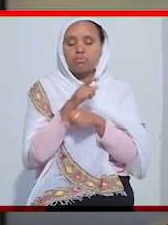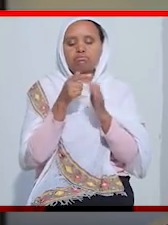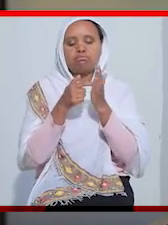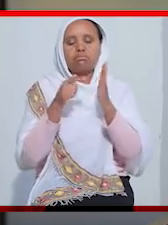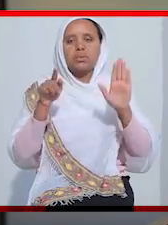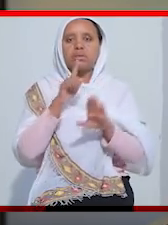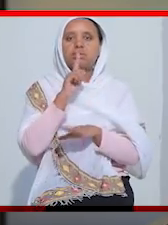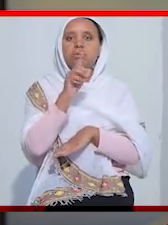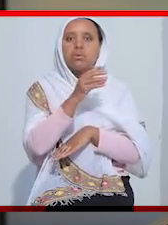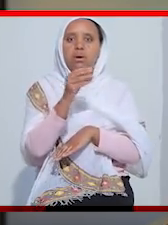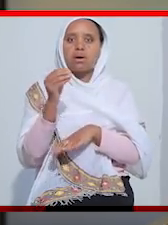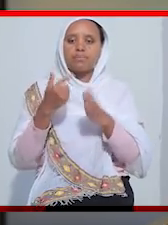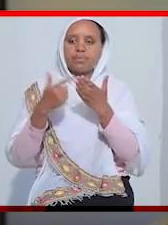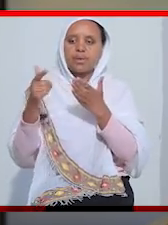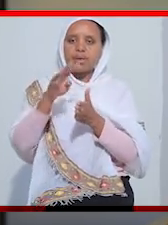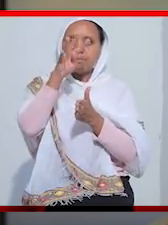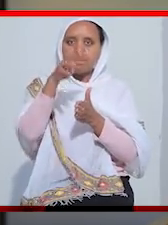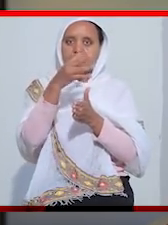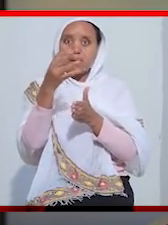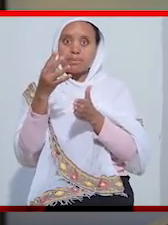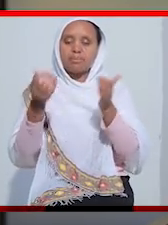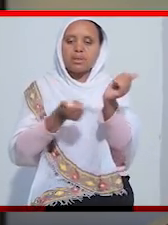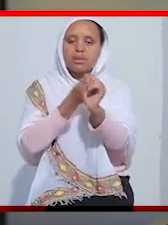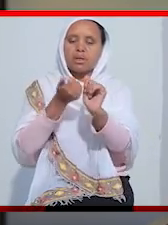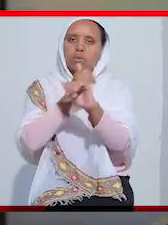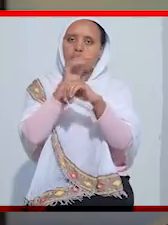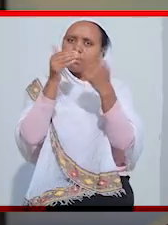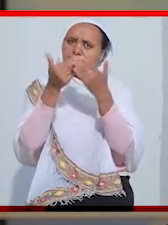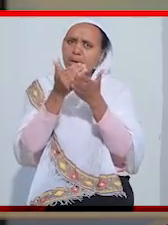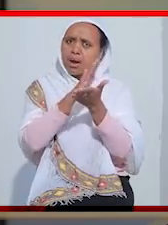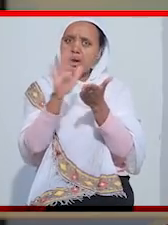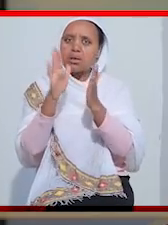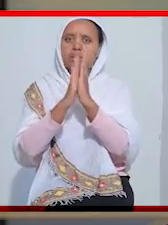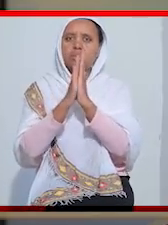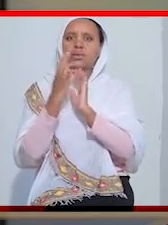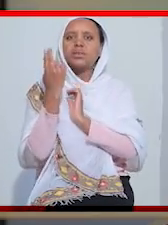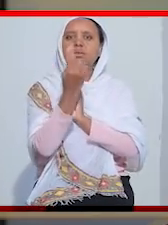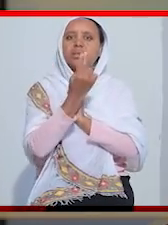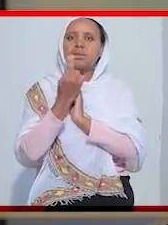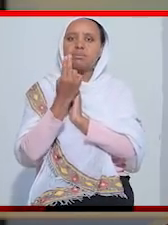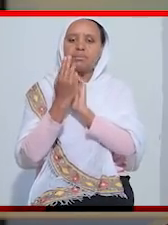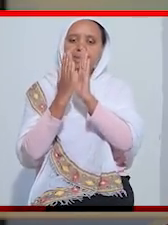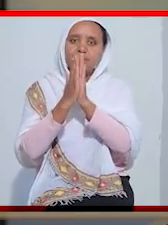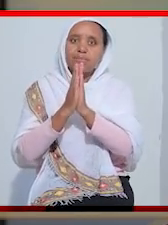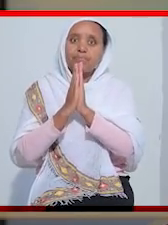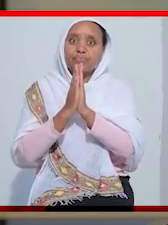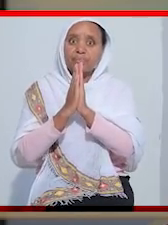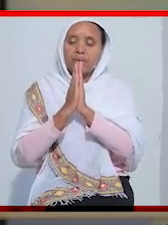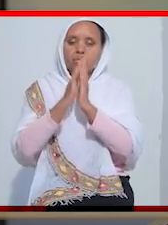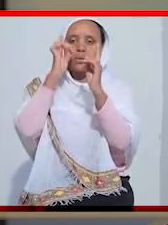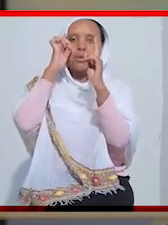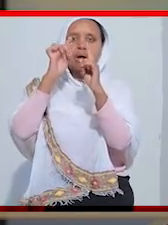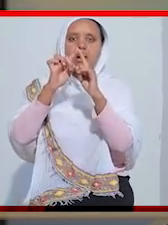መሆኑ ግልጽ ነውና ይህንን መርሃ ግብር የምትከታተሉ በጠቅላላ የጸሎትን ጥቅም፣